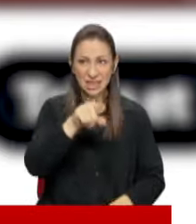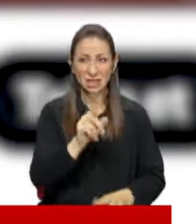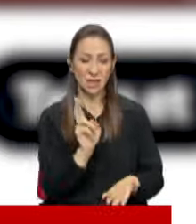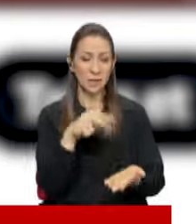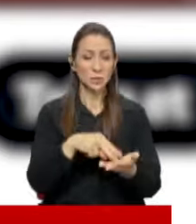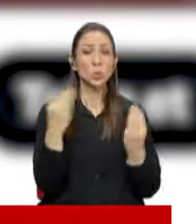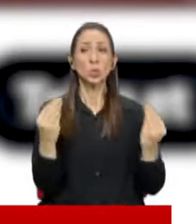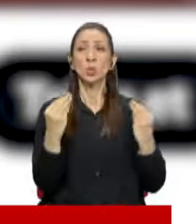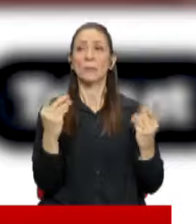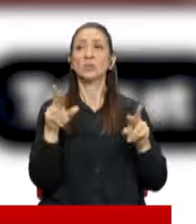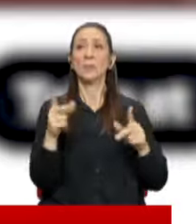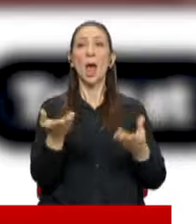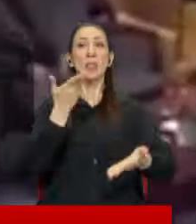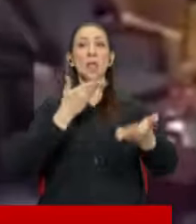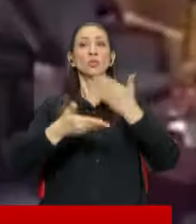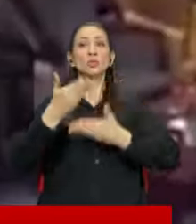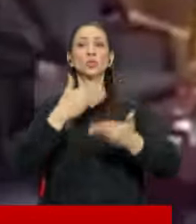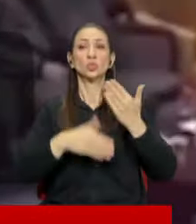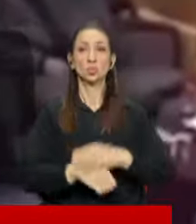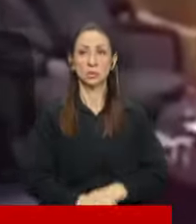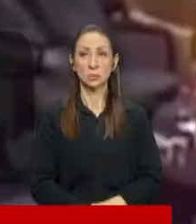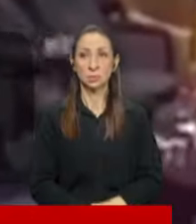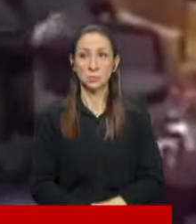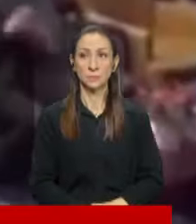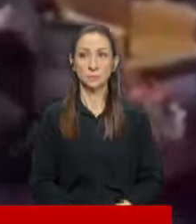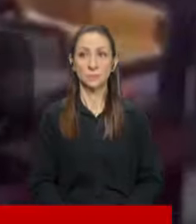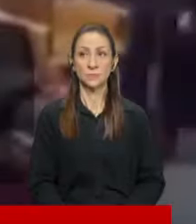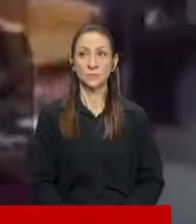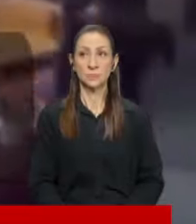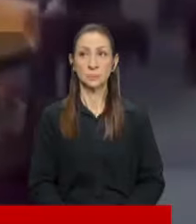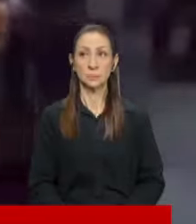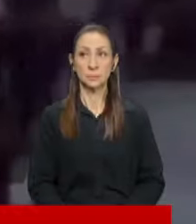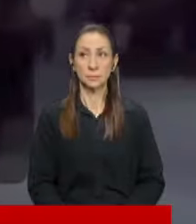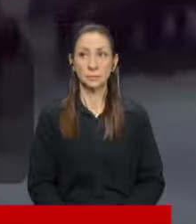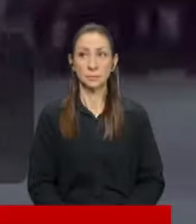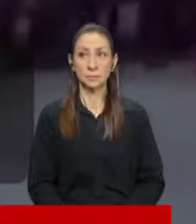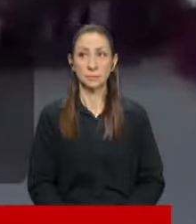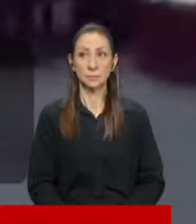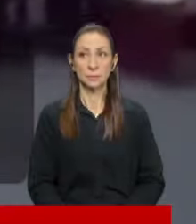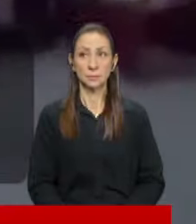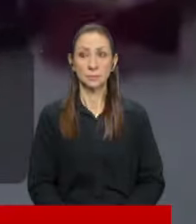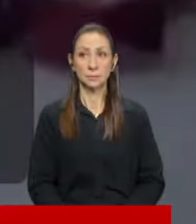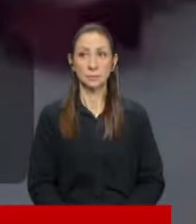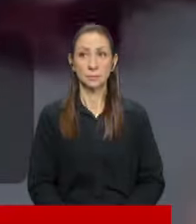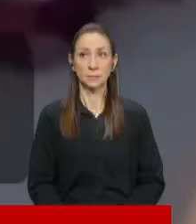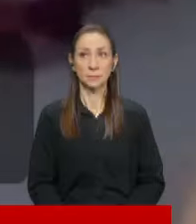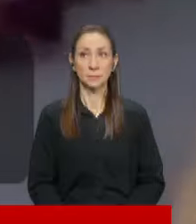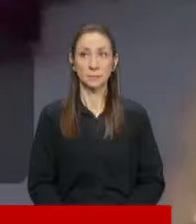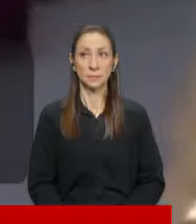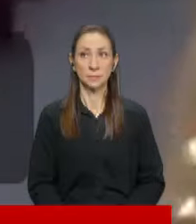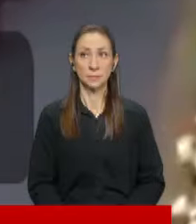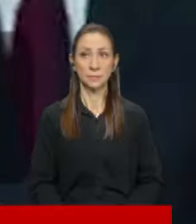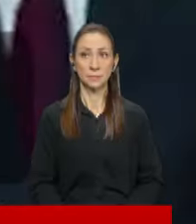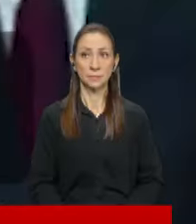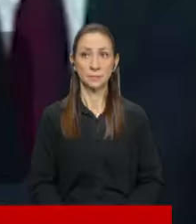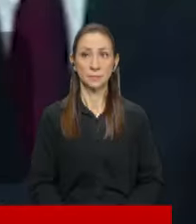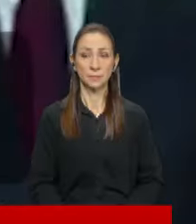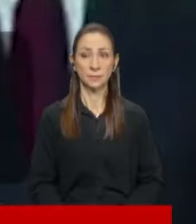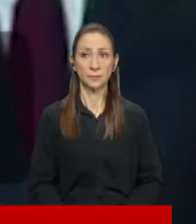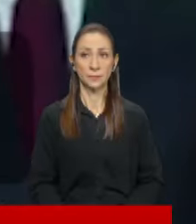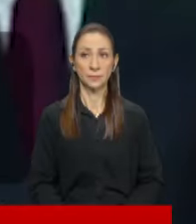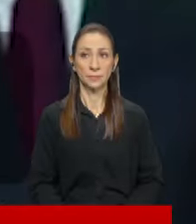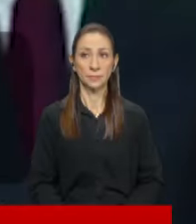çıkmış marifetmiş gibi anlatıyorsunuz. Mehmet Ali Bey, seni kutluyorum. Şöyle bir ayağa kalk, bütün arkadaşlarımız seni görsünler. Çok